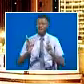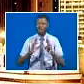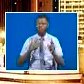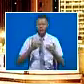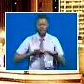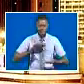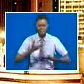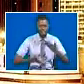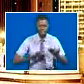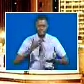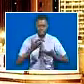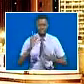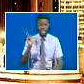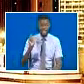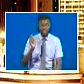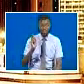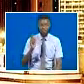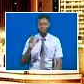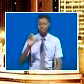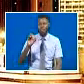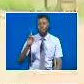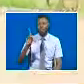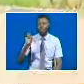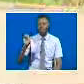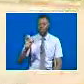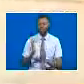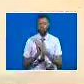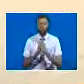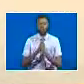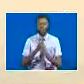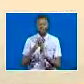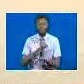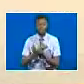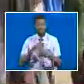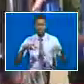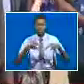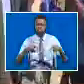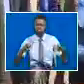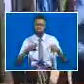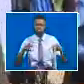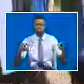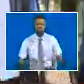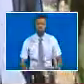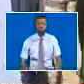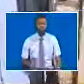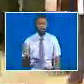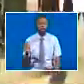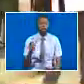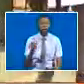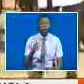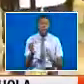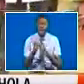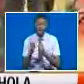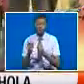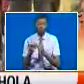ya Mackenzie. Ode Francis na taarifa kamili. Katika uchunguzi uliochukua muda wa miezi 11 kuhusu uchunguzi